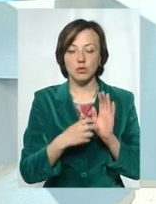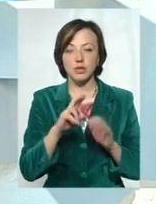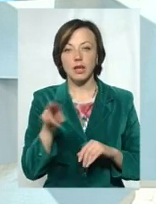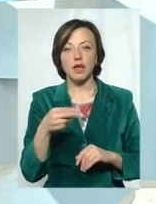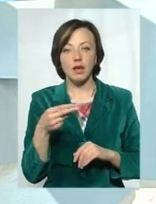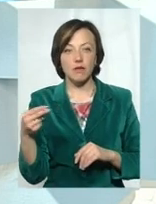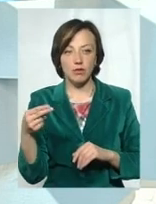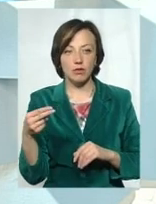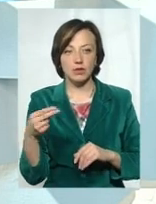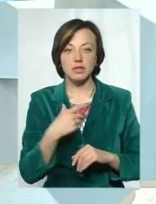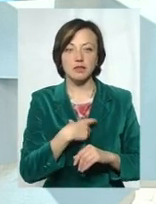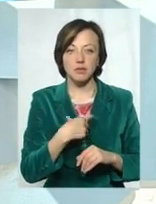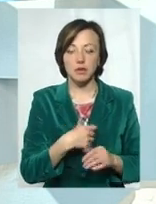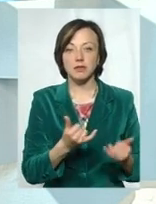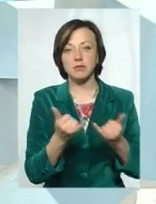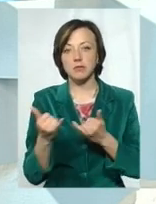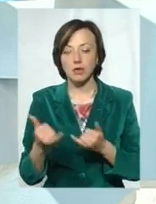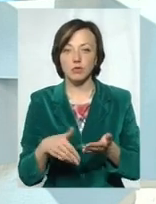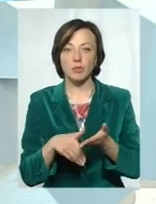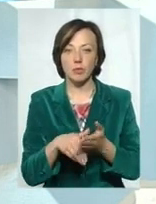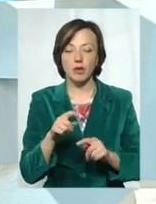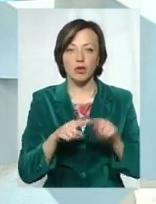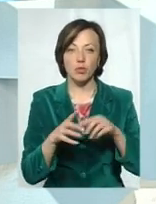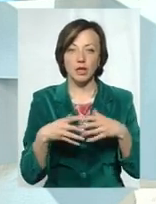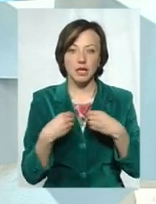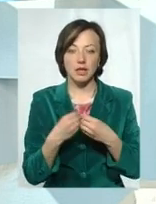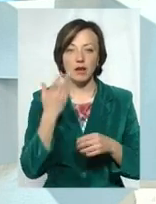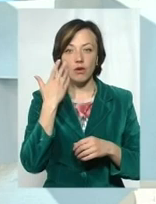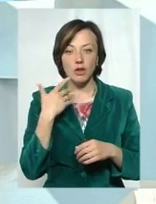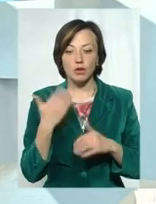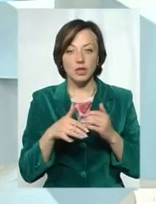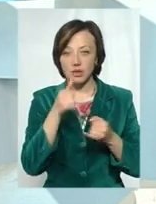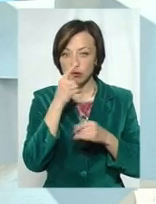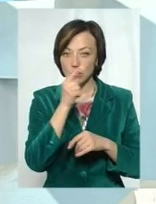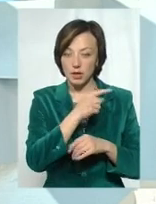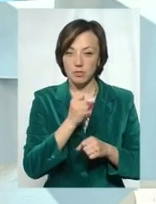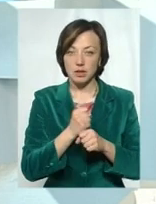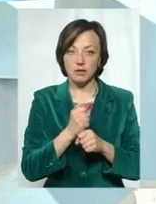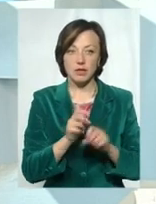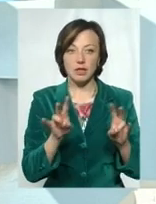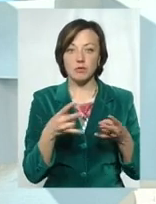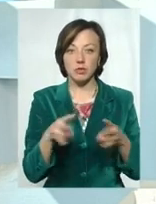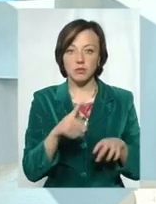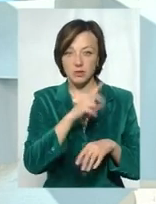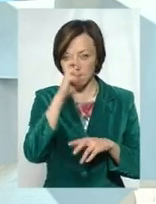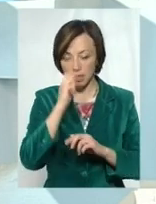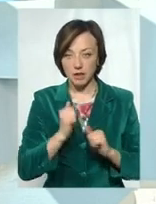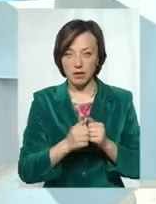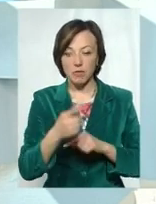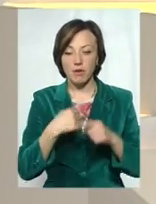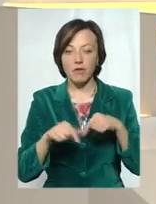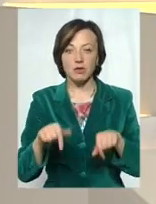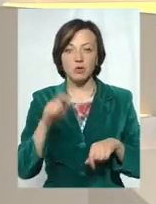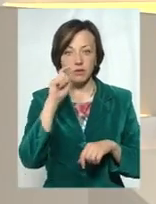євро. Вони себе забезпечують, вони допомагають родинам своїм. Але коли вони вже не зможуть там працювати, вони не потрібні будуть цій країні. Вони повернуться